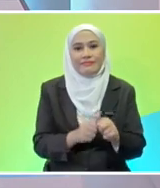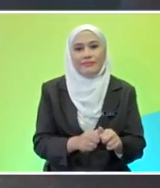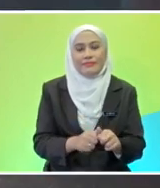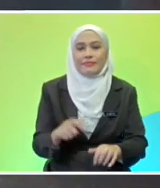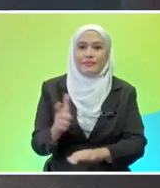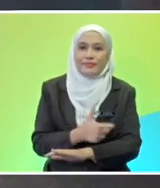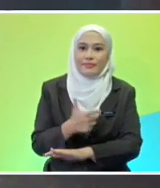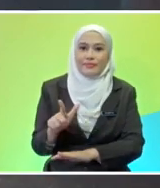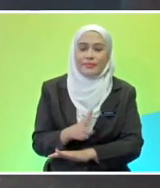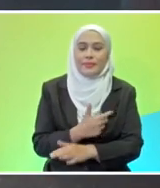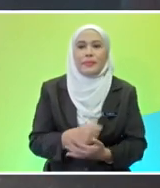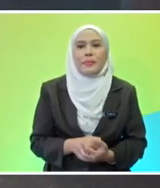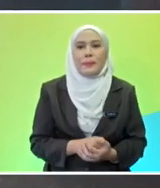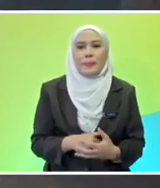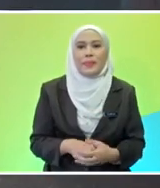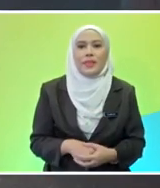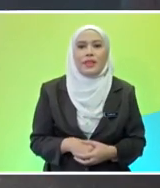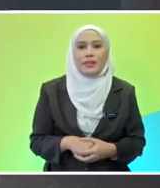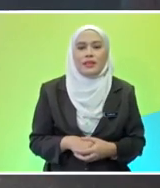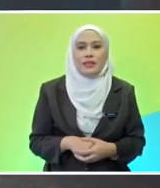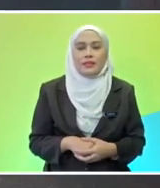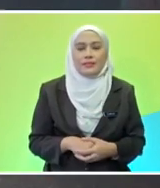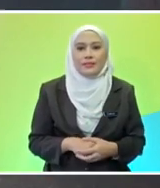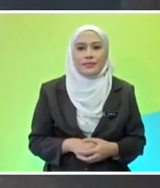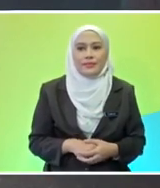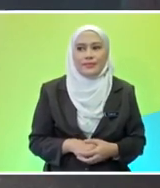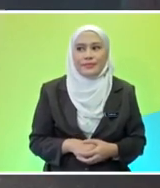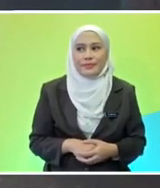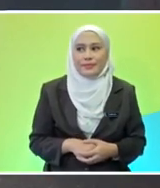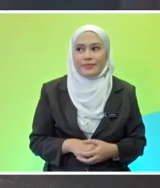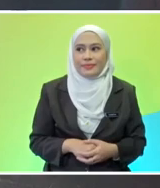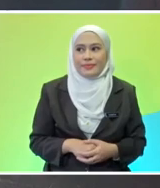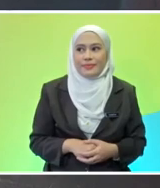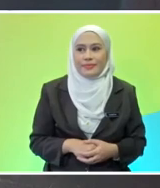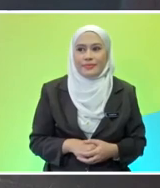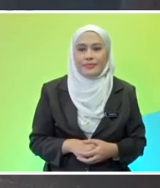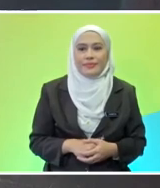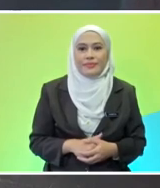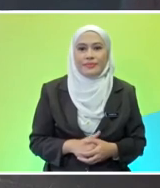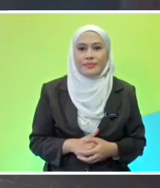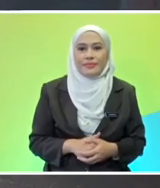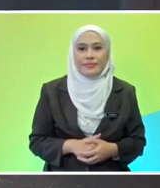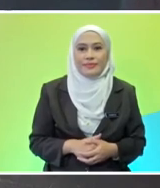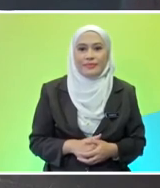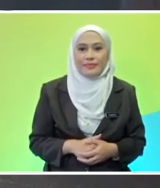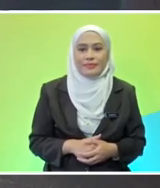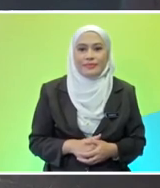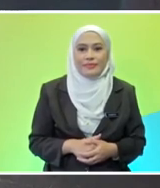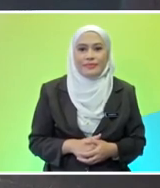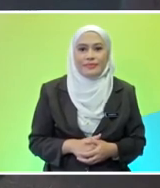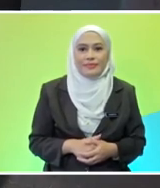gembira, hentak kaki. Kalau rasa gembira, hentak kaki. Kalau rasa